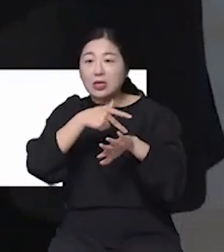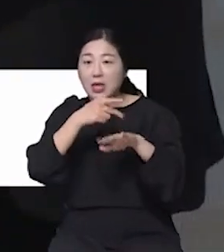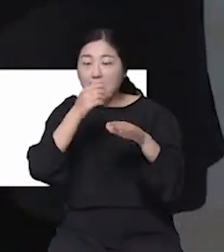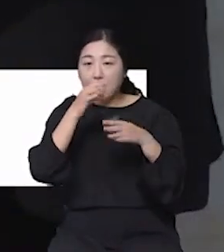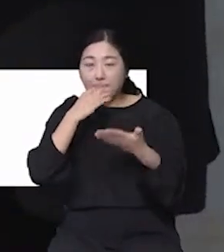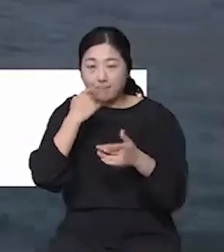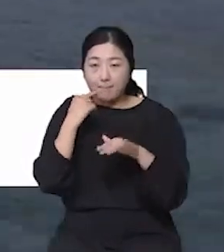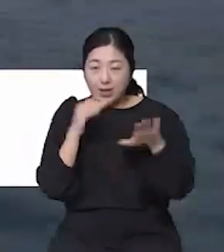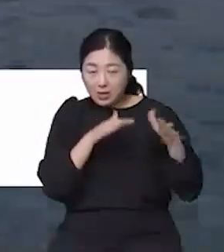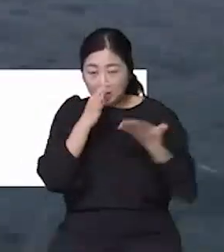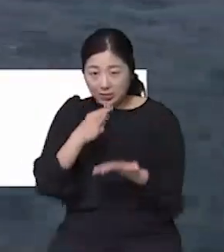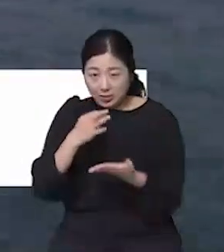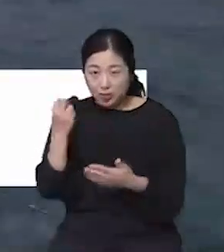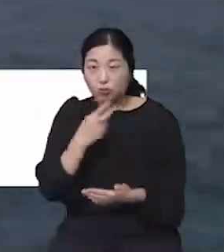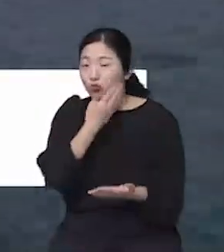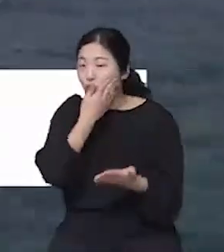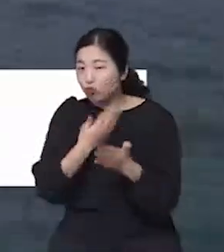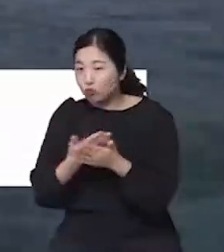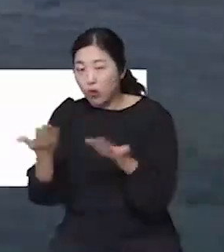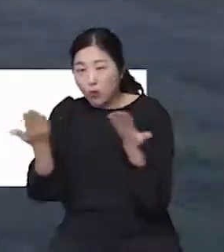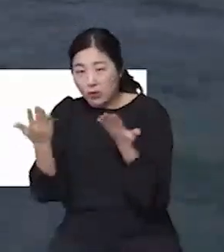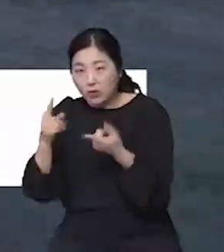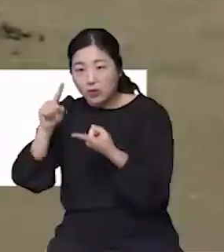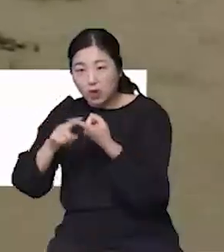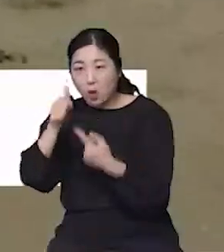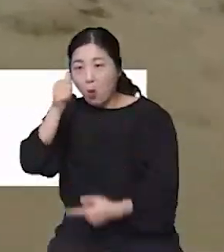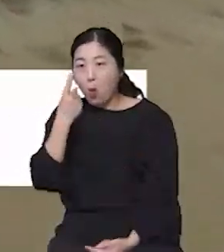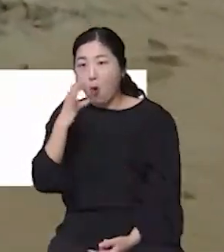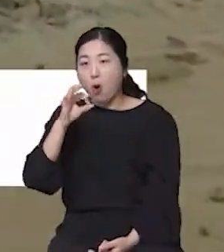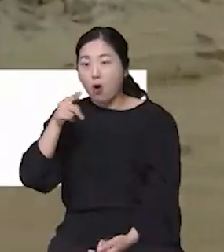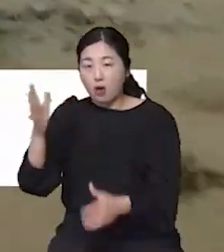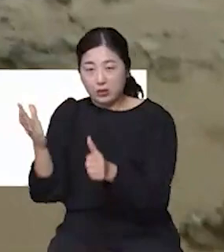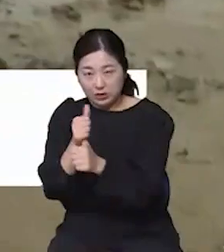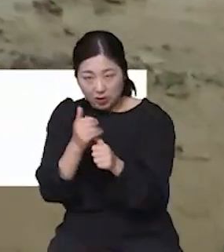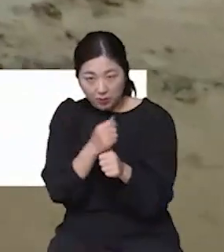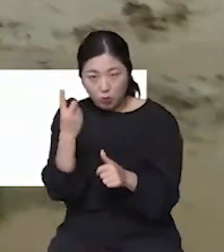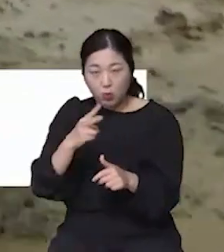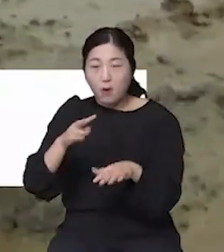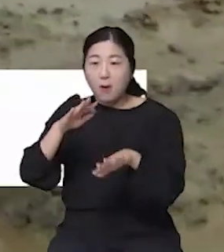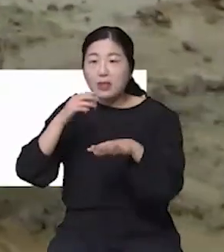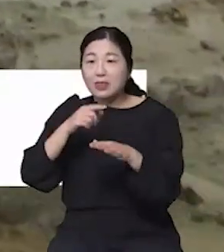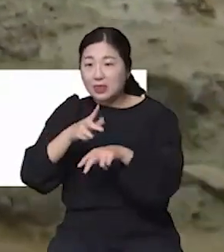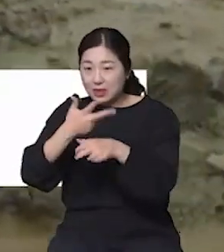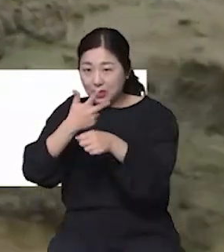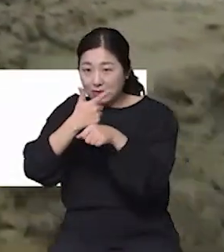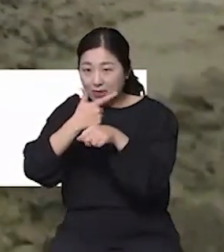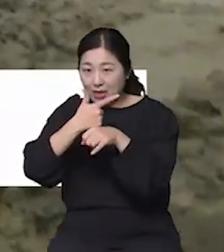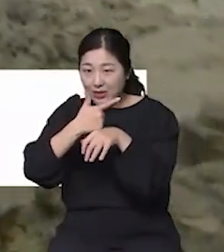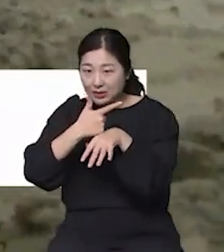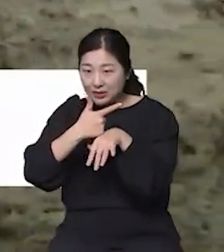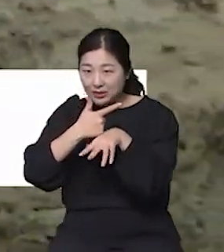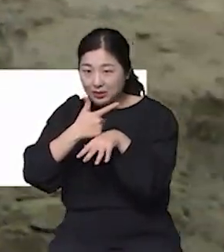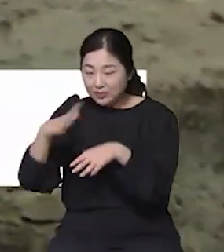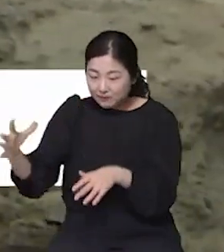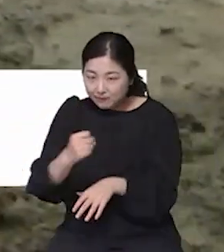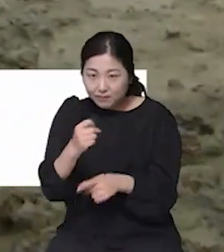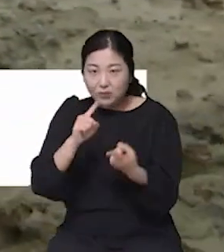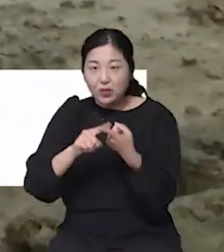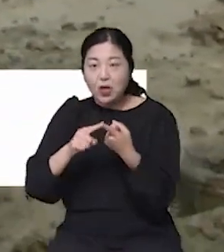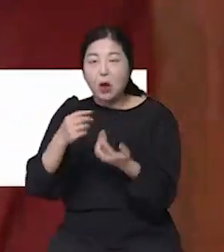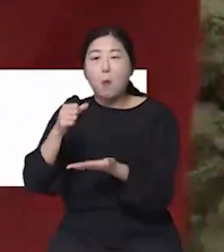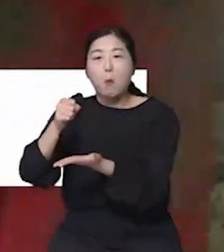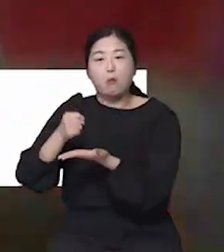해양자산과 국가중요업 유산으로 등재된 흑산 홍어잡이, 갯벌낙지 맨손어업 등의 어업문화유산 등을 보유하고 있습니다.